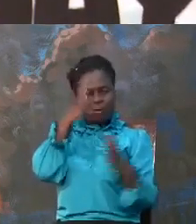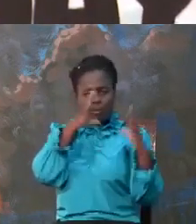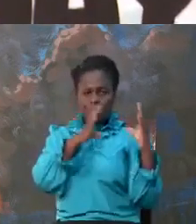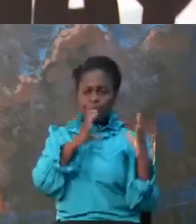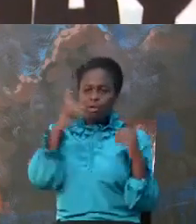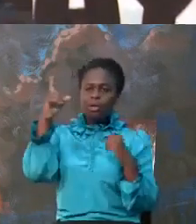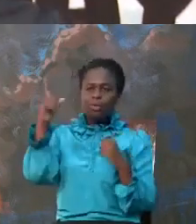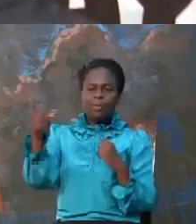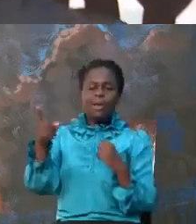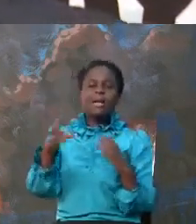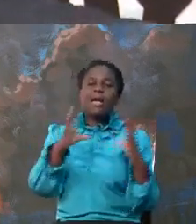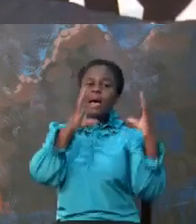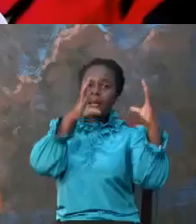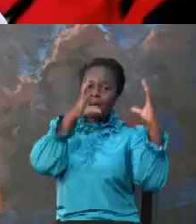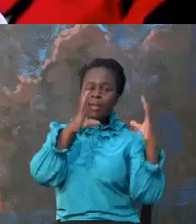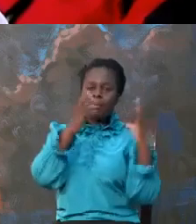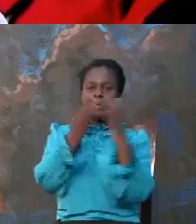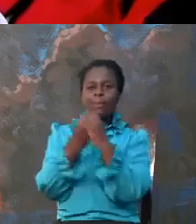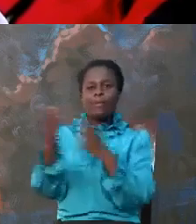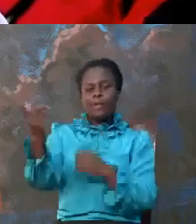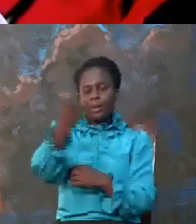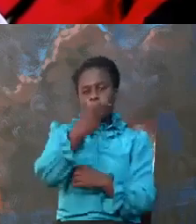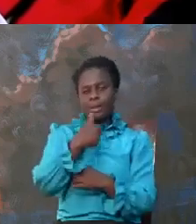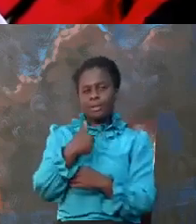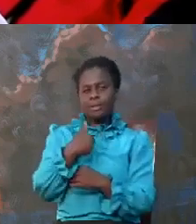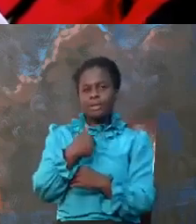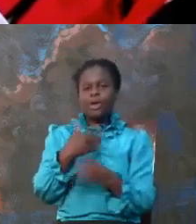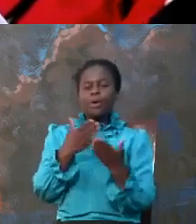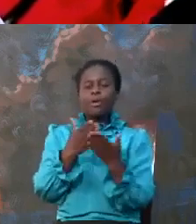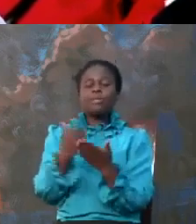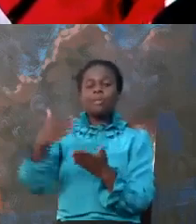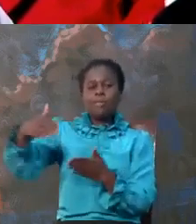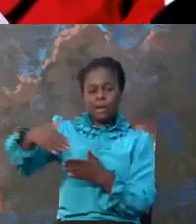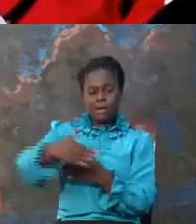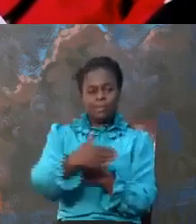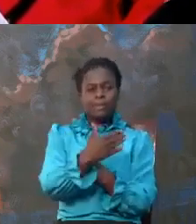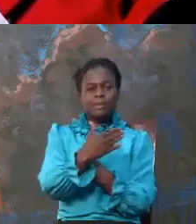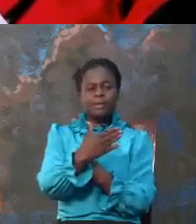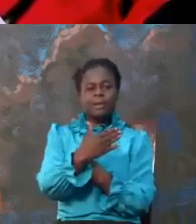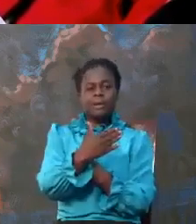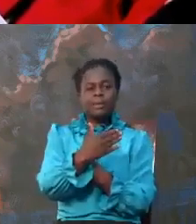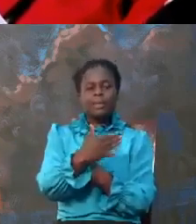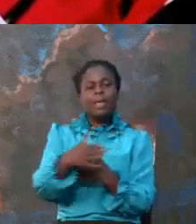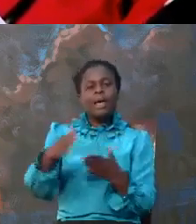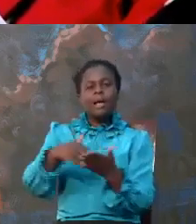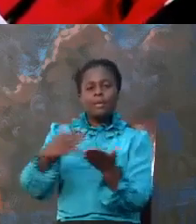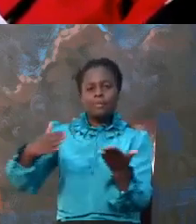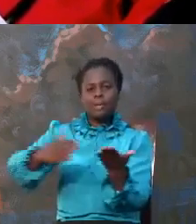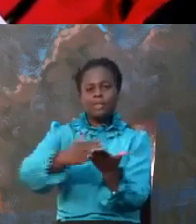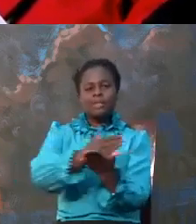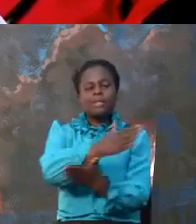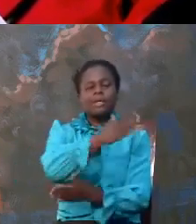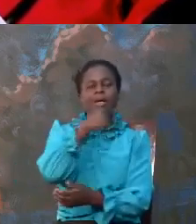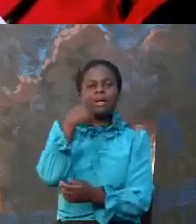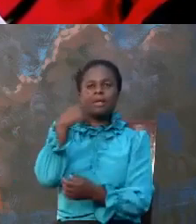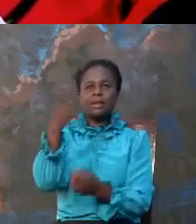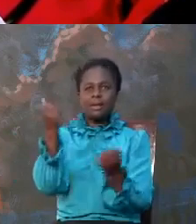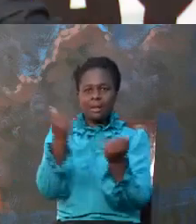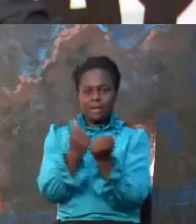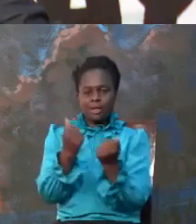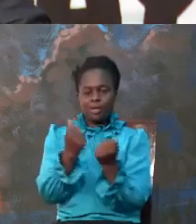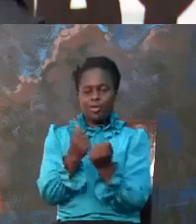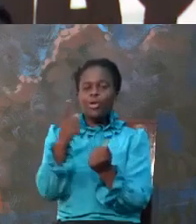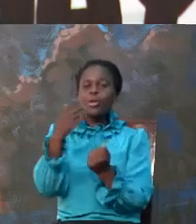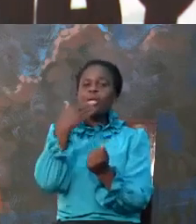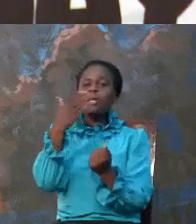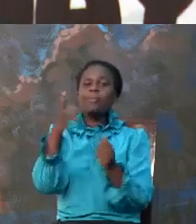pale anabeba pamoja nasi. Maana alipitia, alipitia kila kitu. Ndugu zangu wapendwa, ni